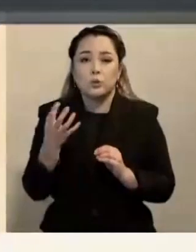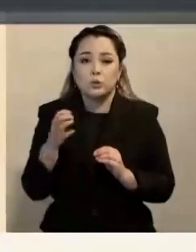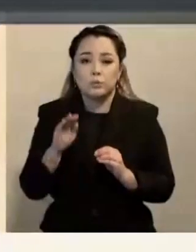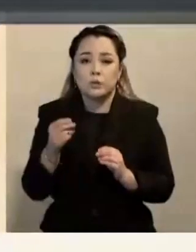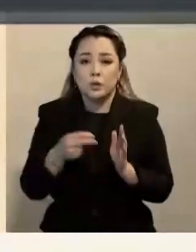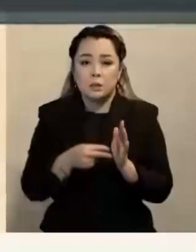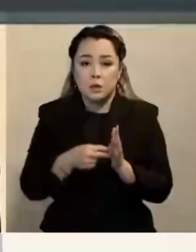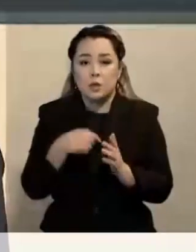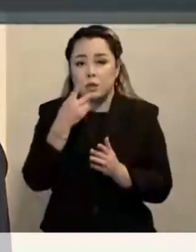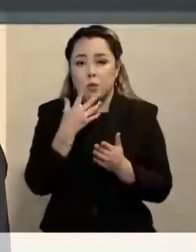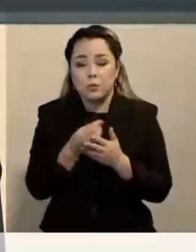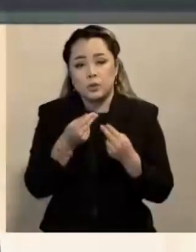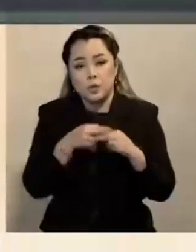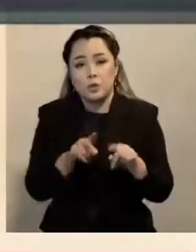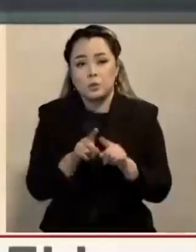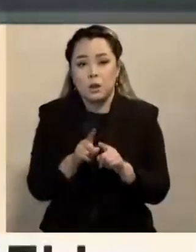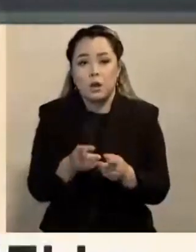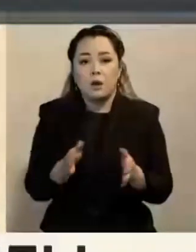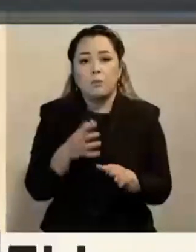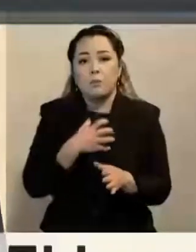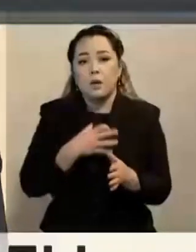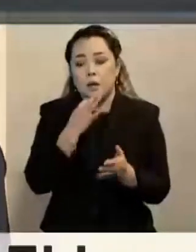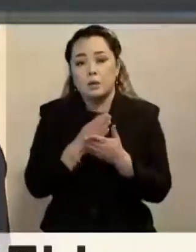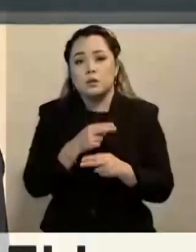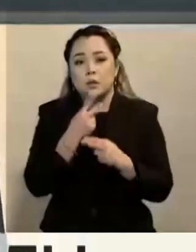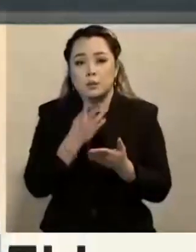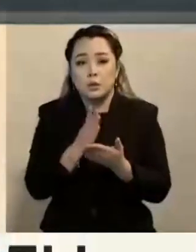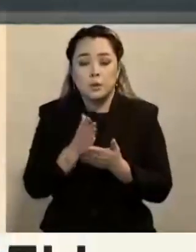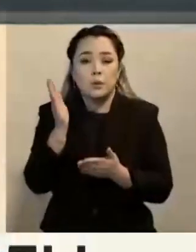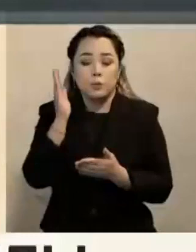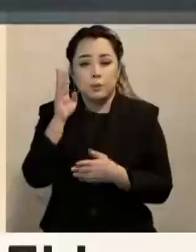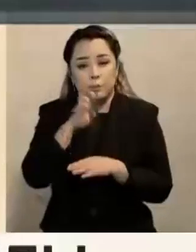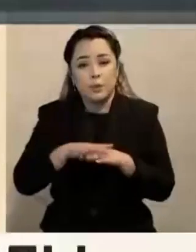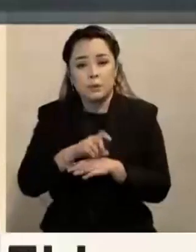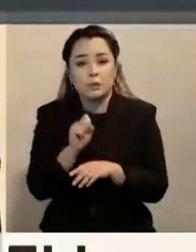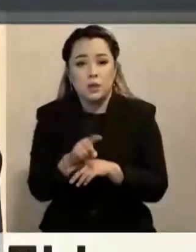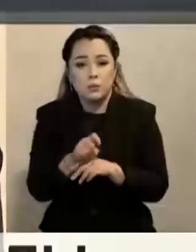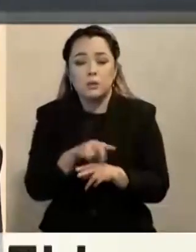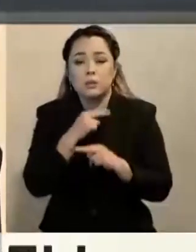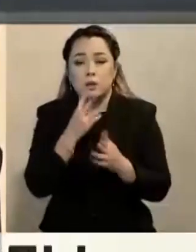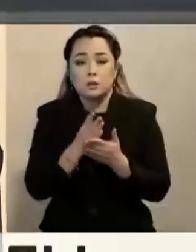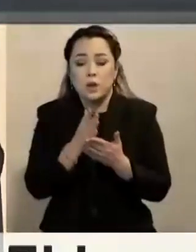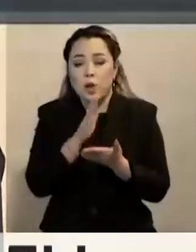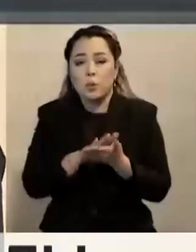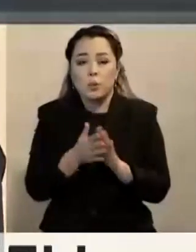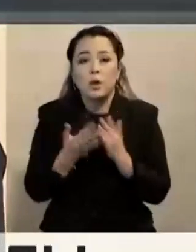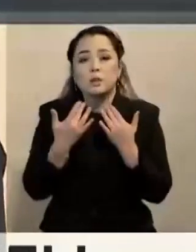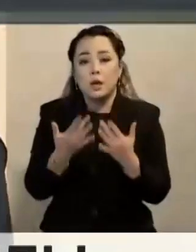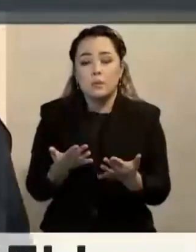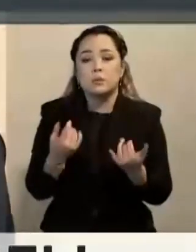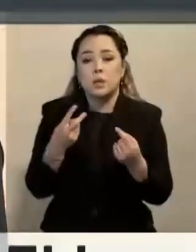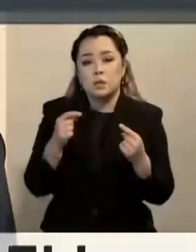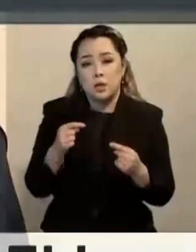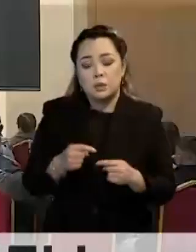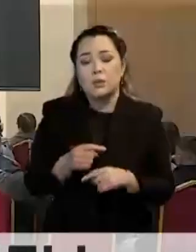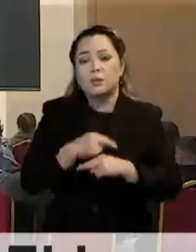Жеке бір жобаларға қаржы бөлгенде оның халық үшін маңыздылығын аса мән береміз. Келешекте мемлекеттік тапсырысты құрағанда қазіргі уақыт талабына қаншалықты сай